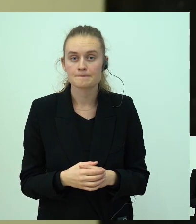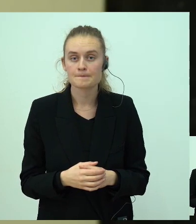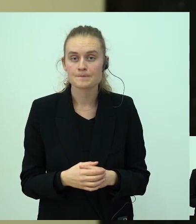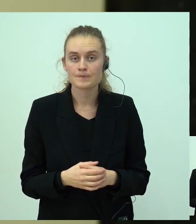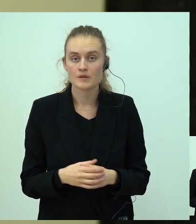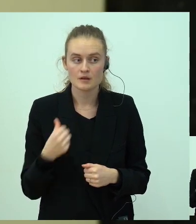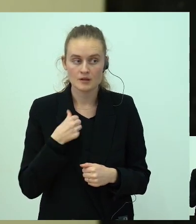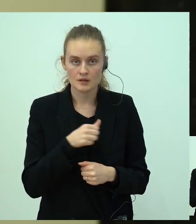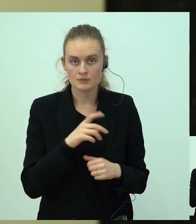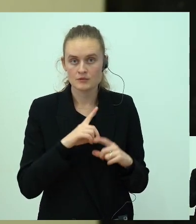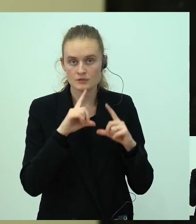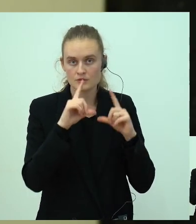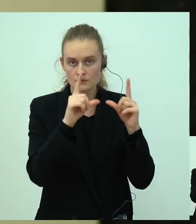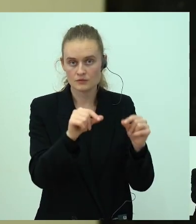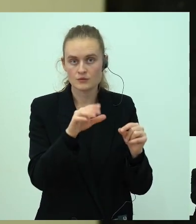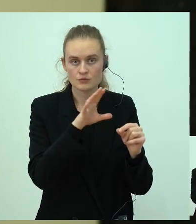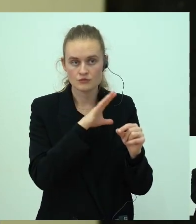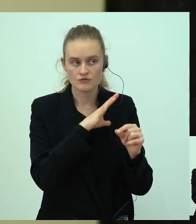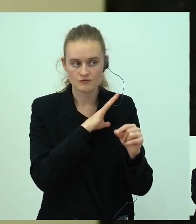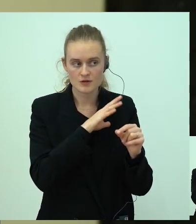lankiausi tame išniekintame kibuce,